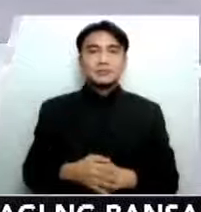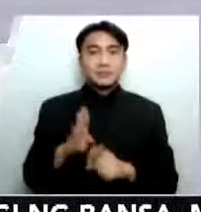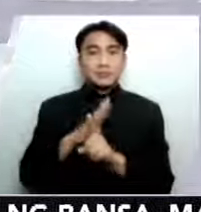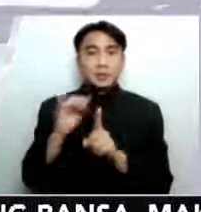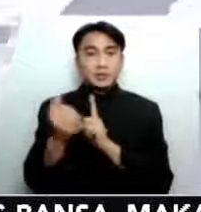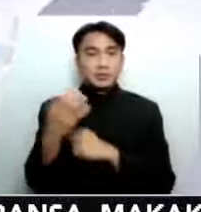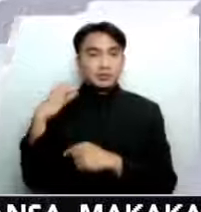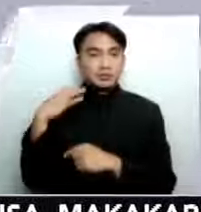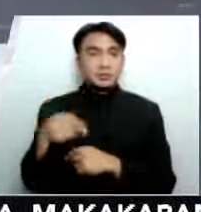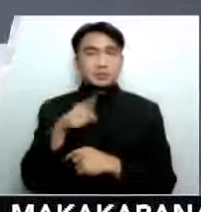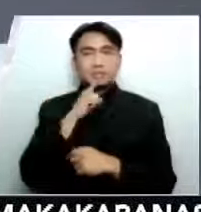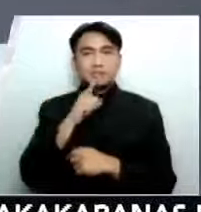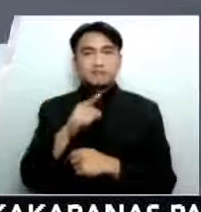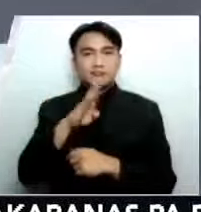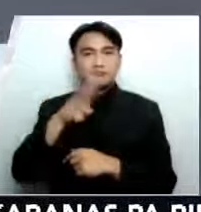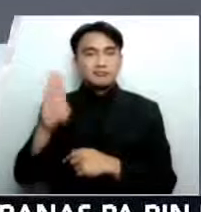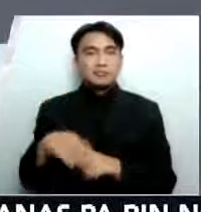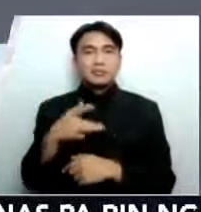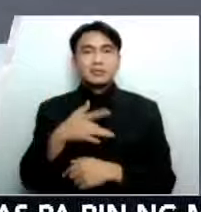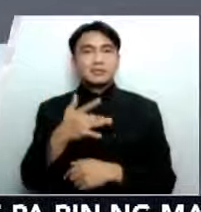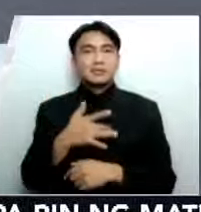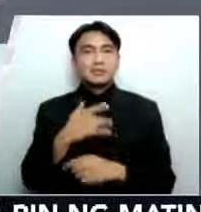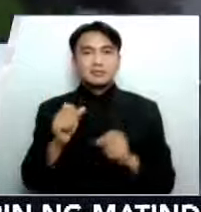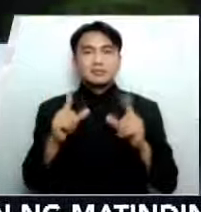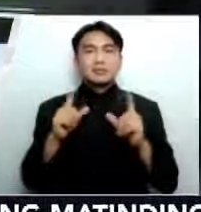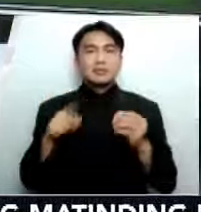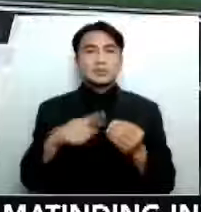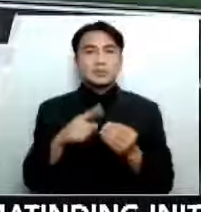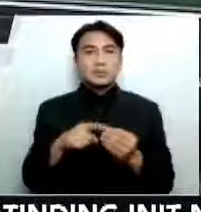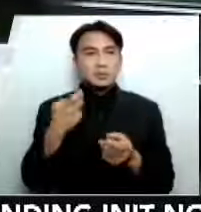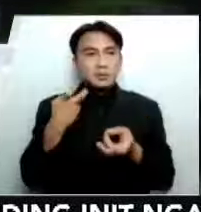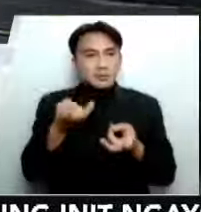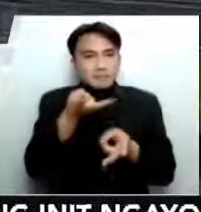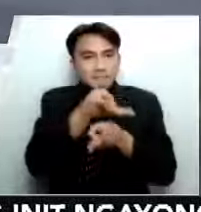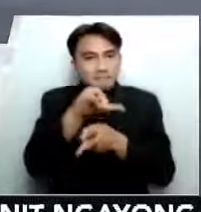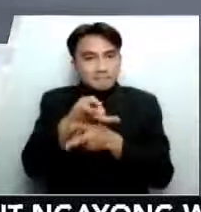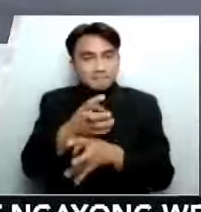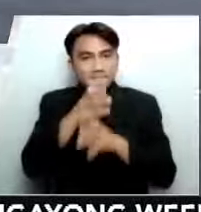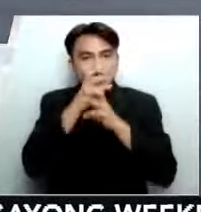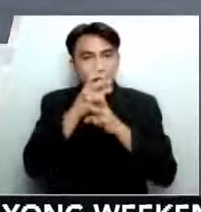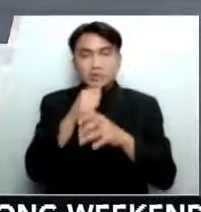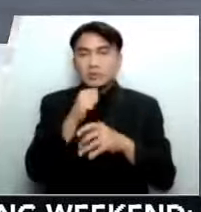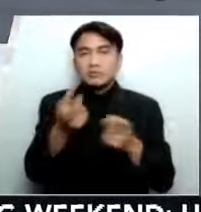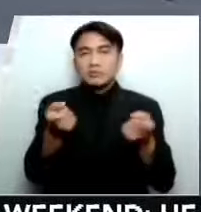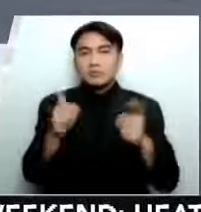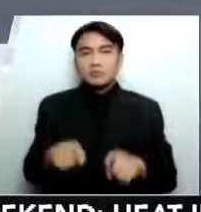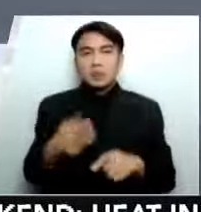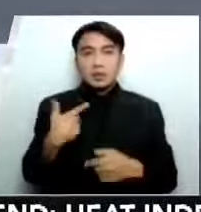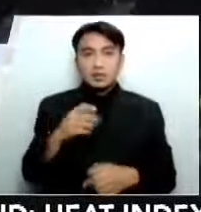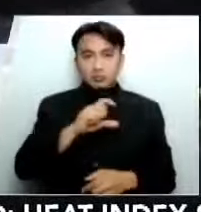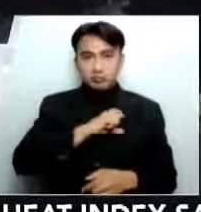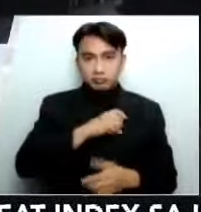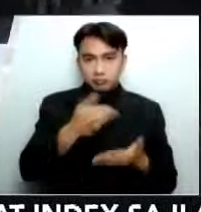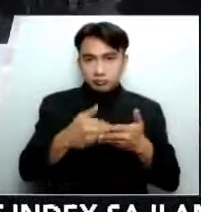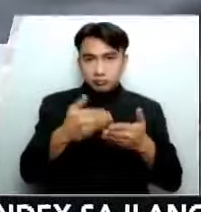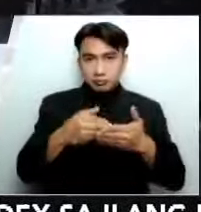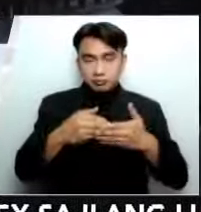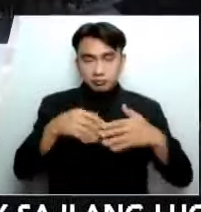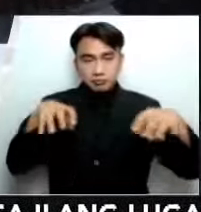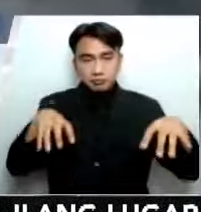lalo't nakabantay raw sila para di ito mangyari sa kanilang lugar. Bagamat may police detachment malapit sa binabaan ng turista, hindi raw